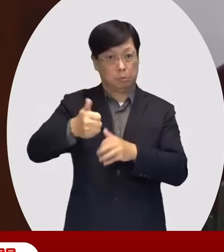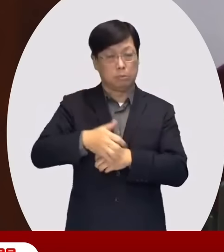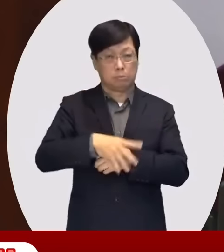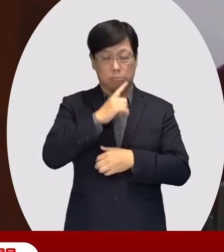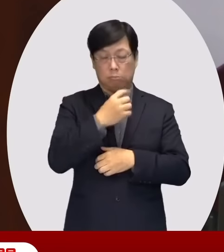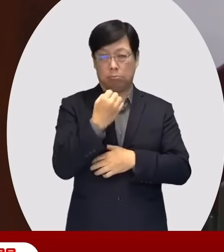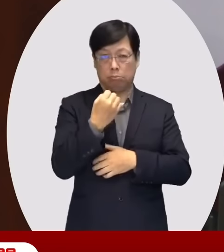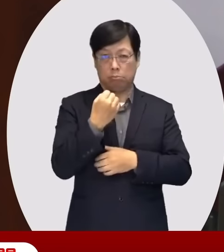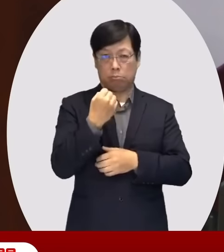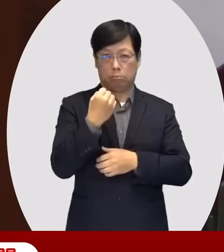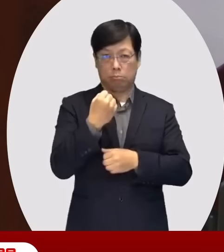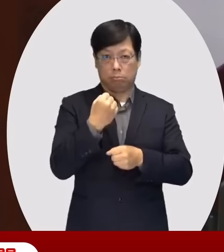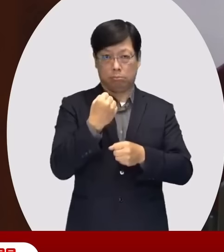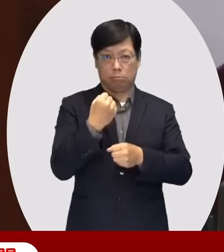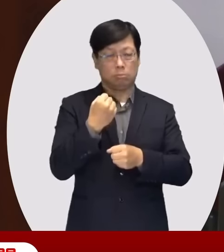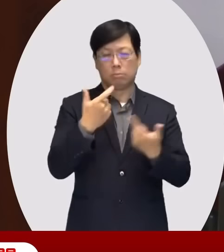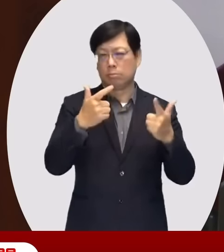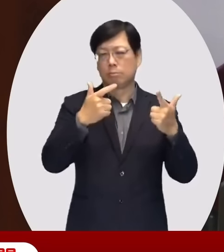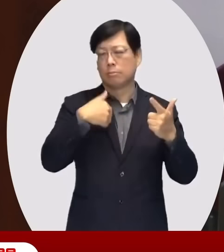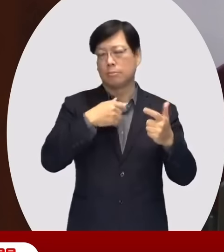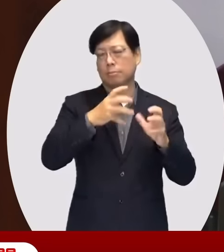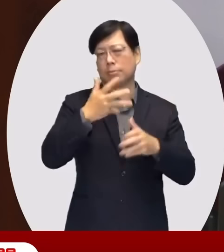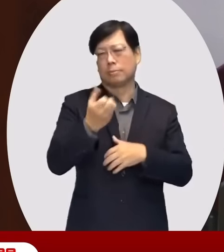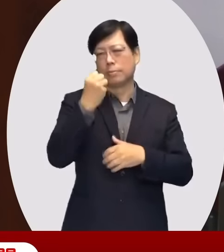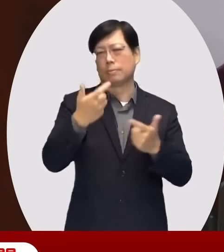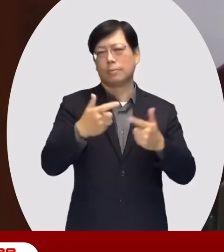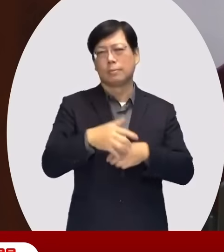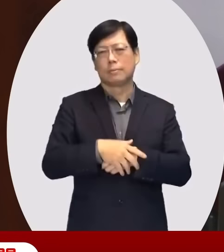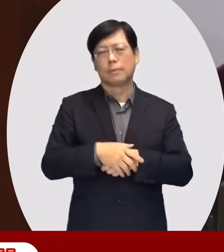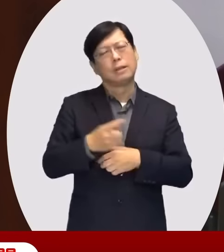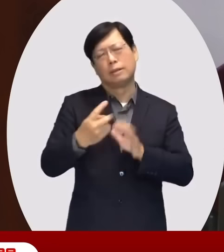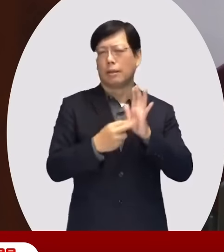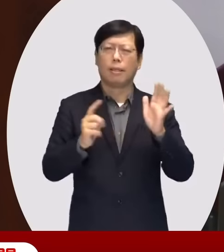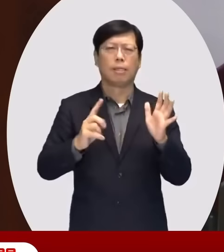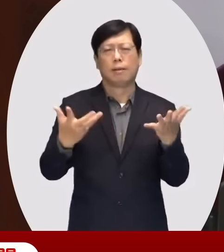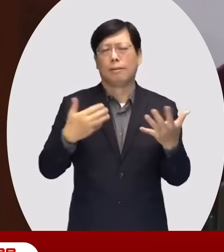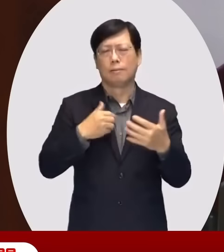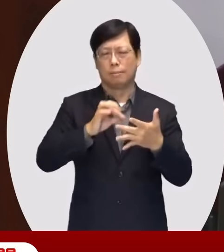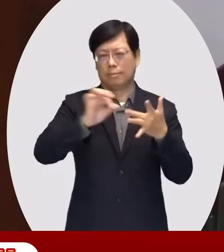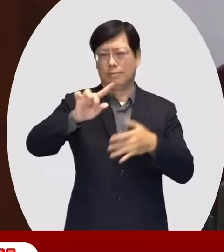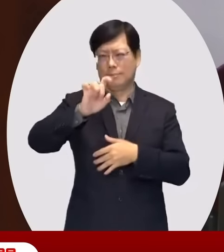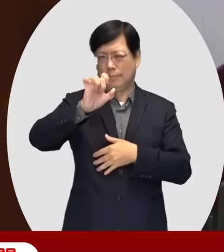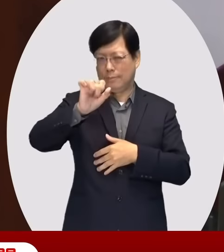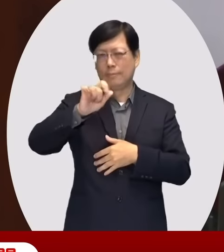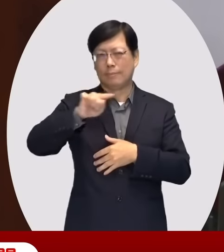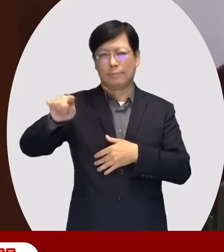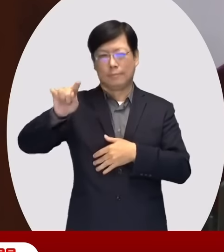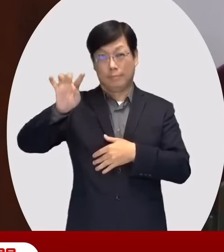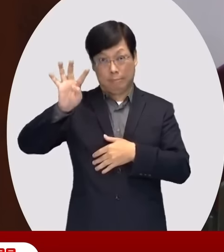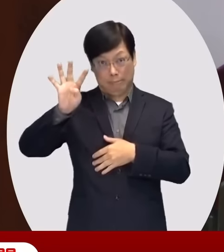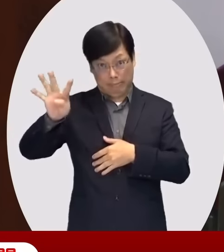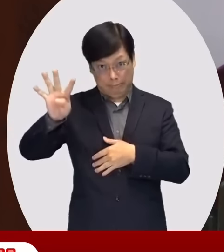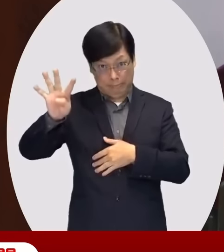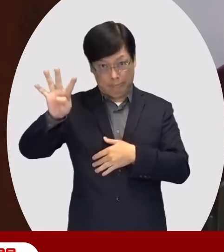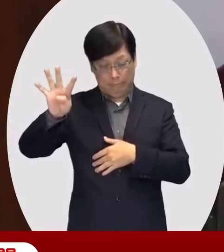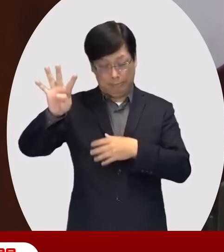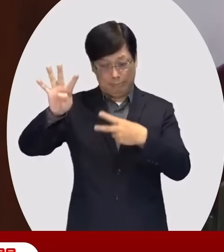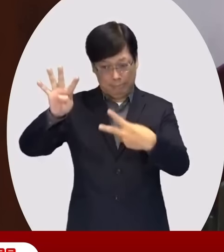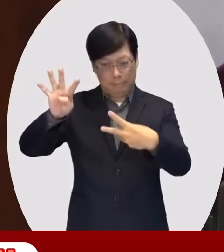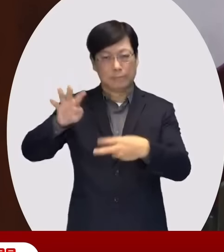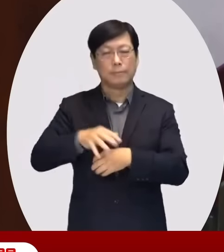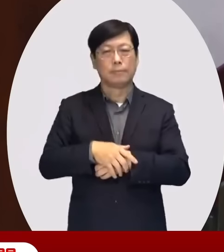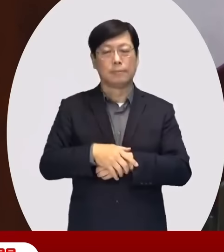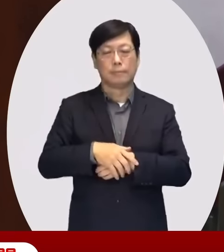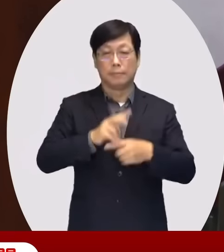的职权的不是总统职权啊，那个怎么解读了哈，就第十五条之四的第二